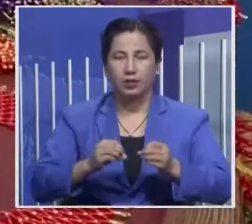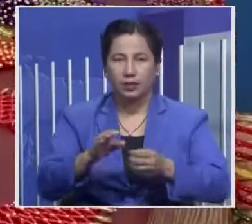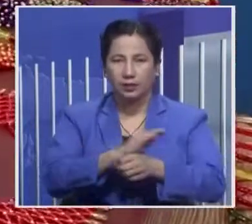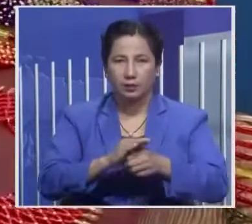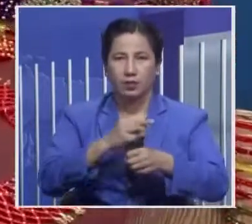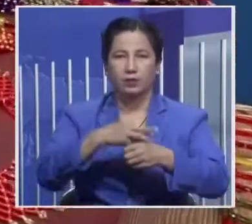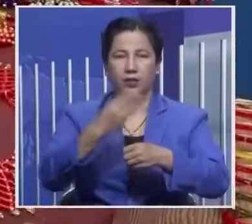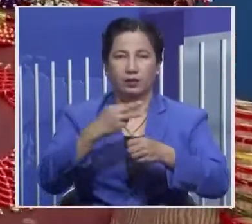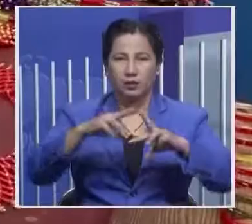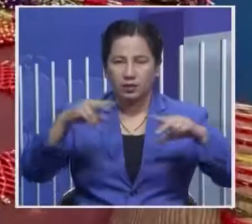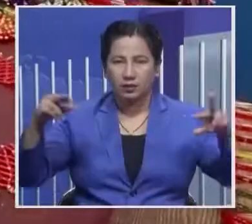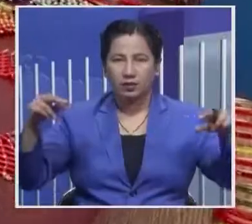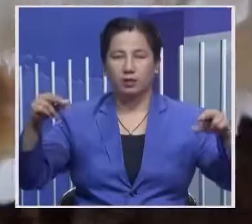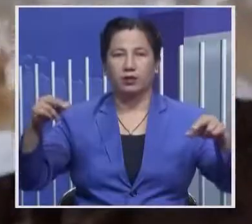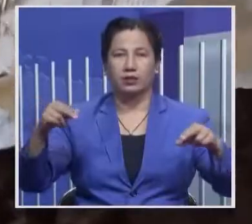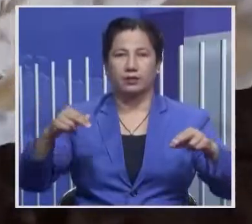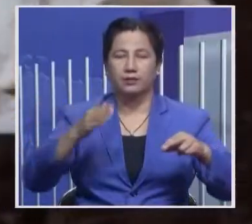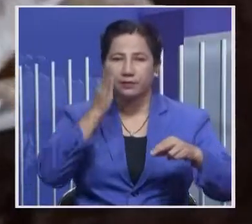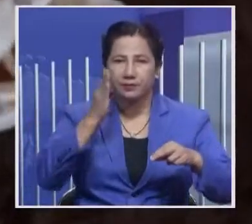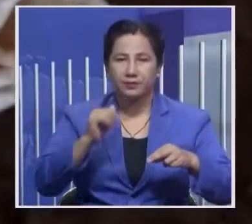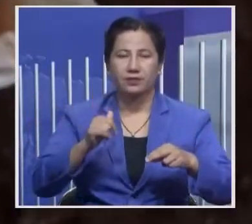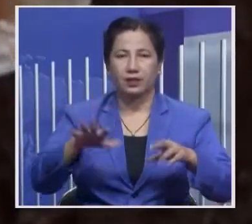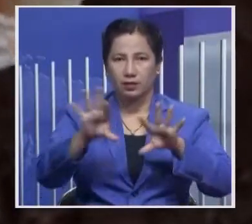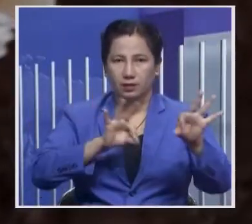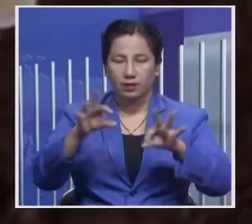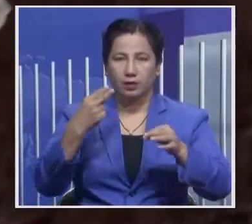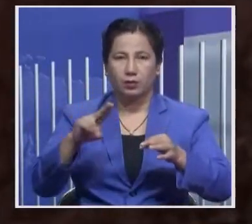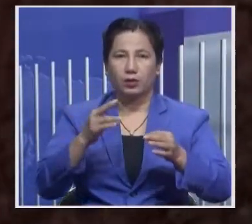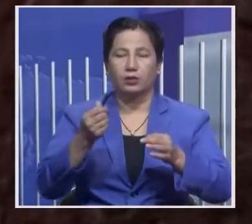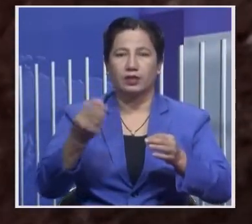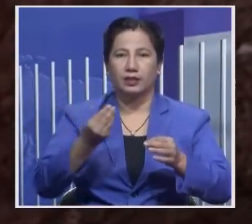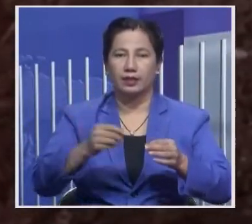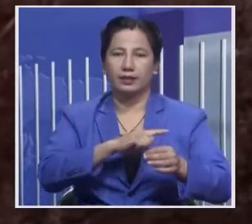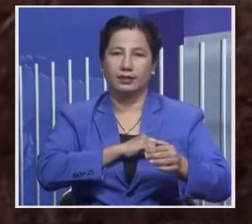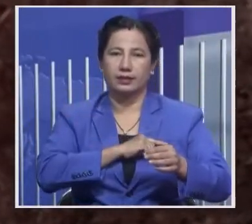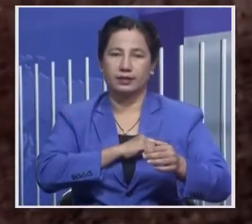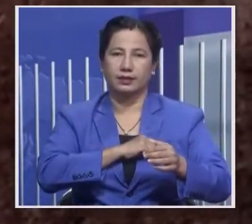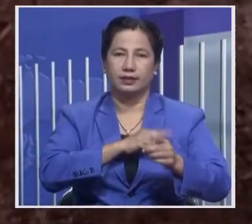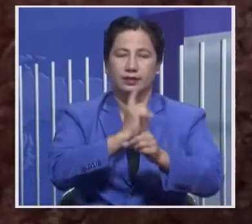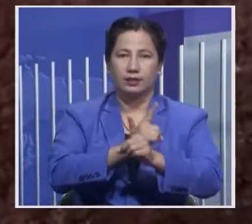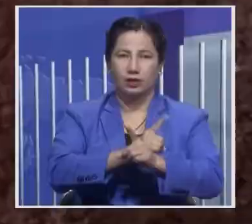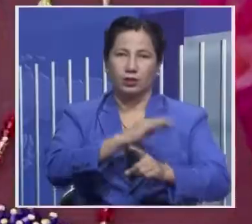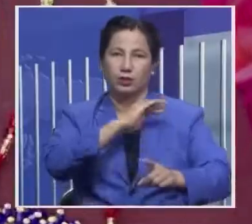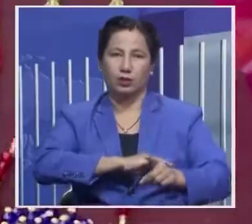गरेका सामग्री, देउसी, होली लगायतबाट संकलन भएको पैसाले केही निजी शिक्षकहरूको तलब बिहोर्दै आएको यो विद्यालय